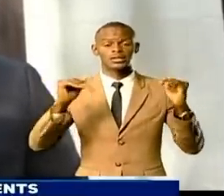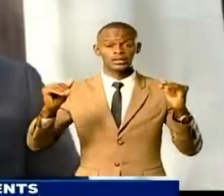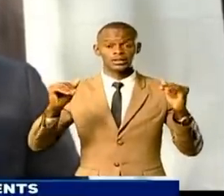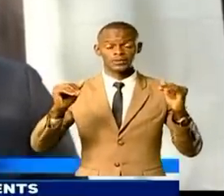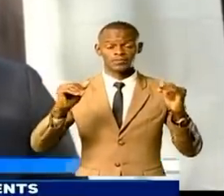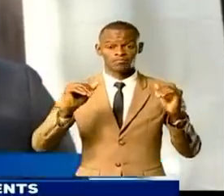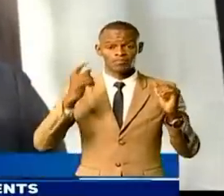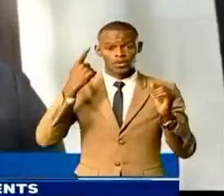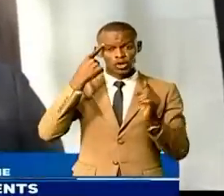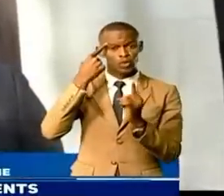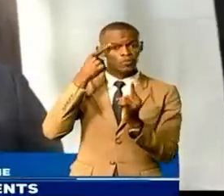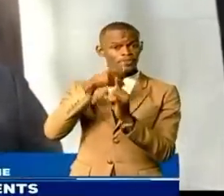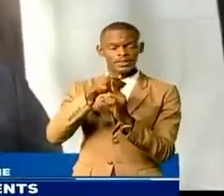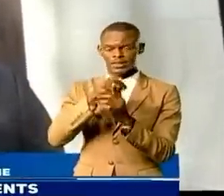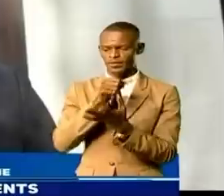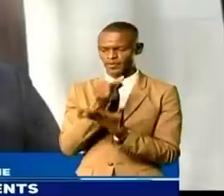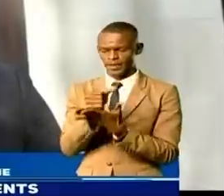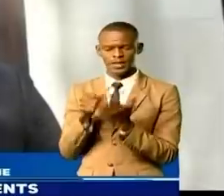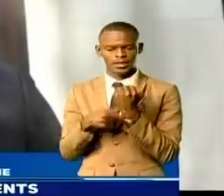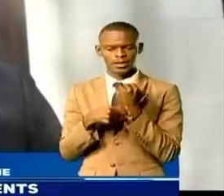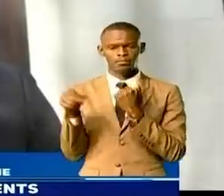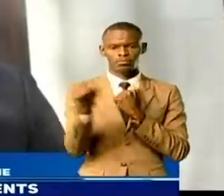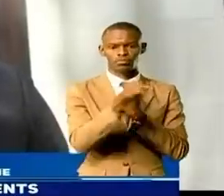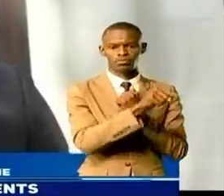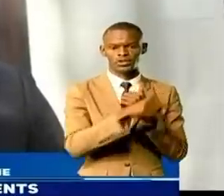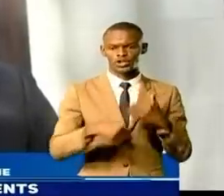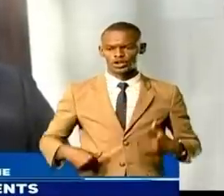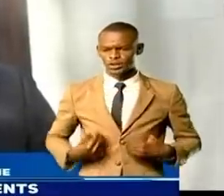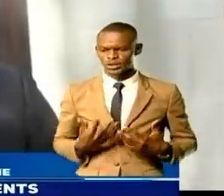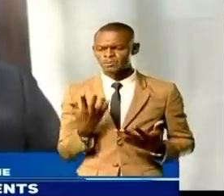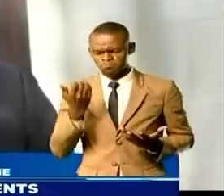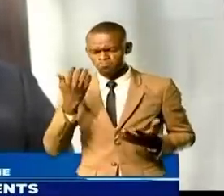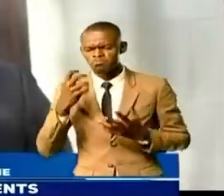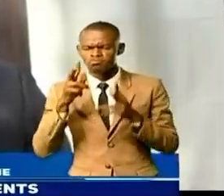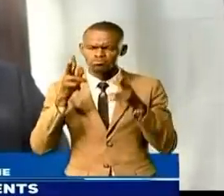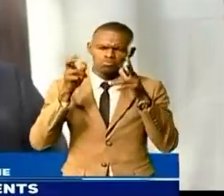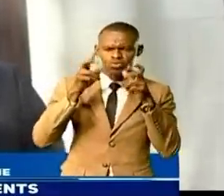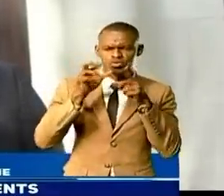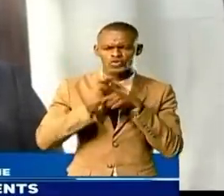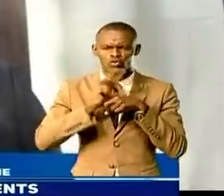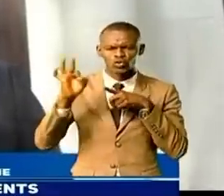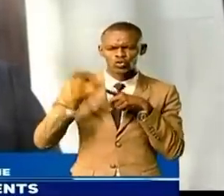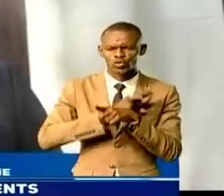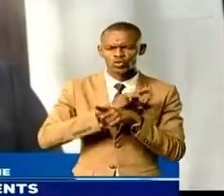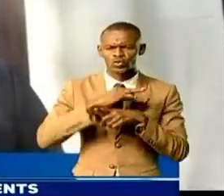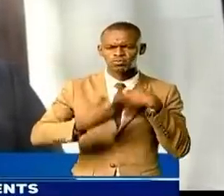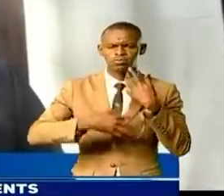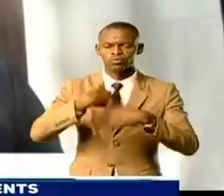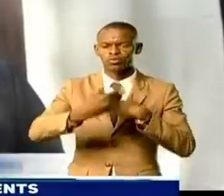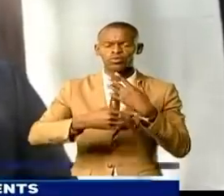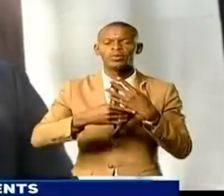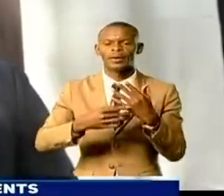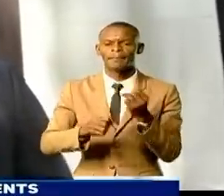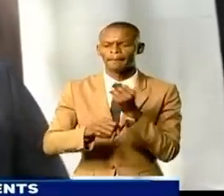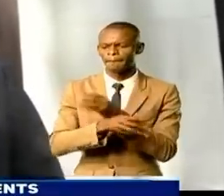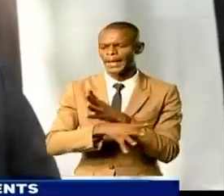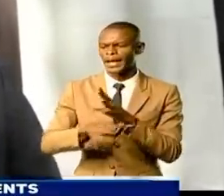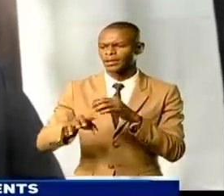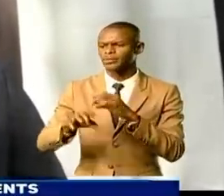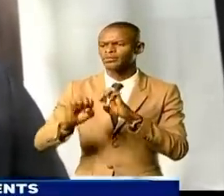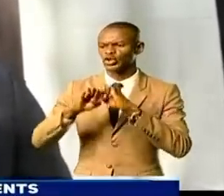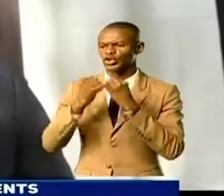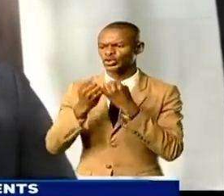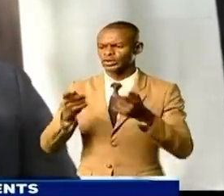à ces jeunes de suivre un cursus de formation et de bénéficier de tout